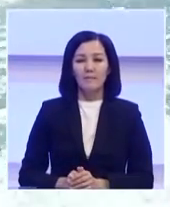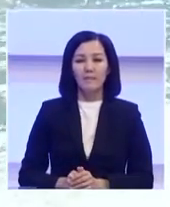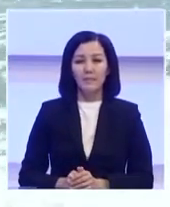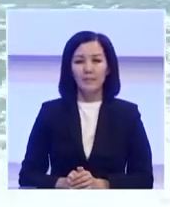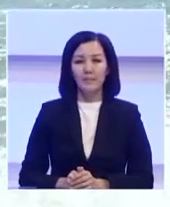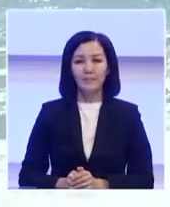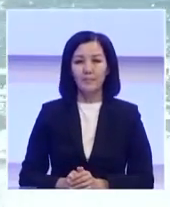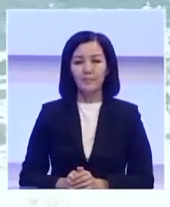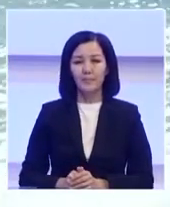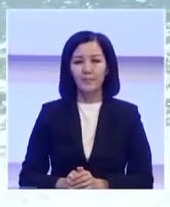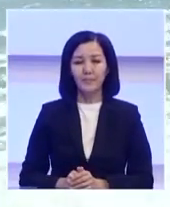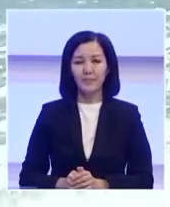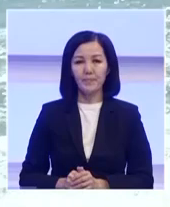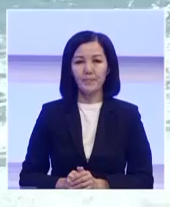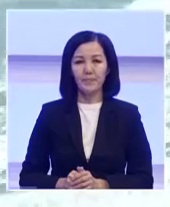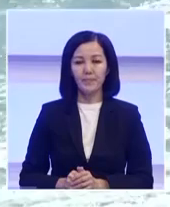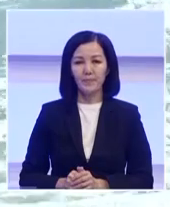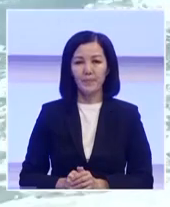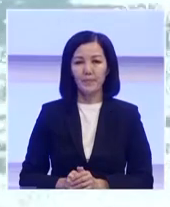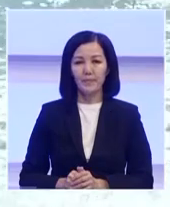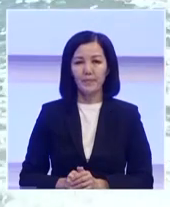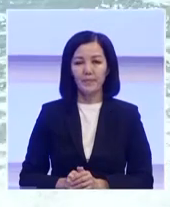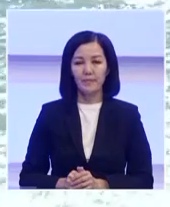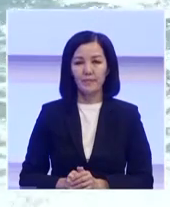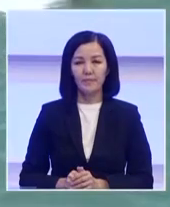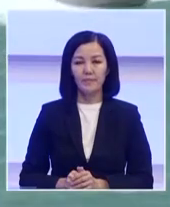Выезжаем на патрулирование. Побережье озера Алакөл.